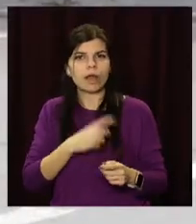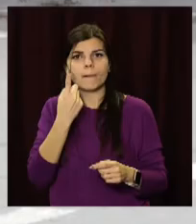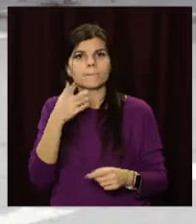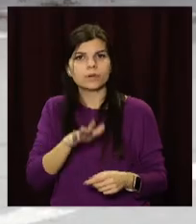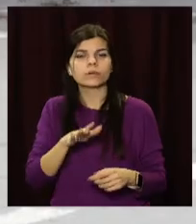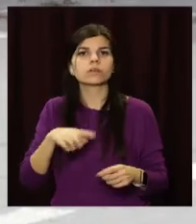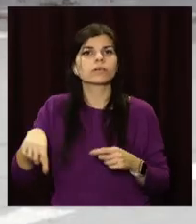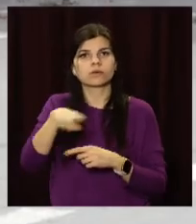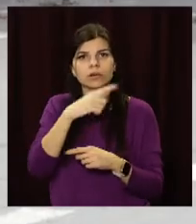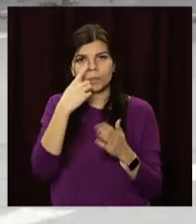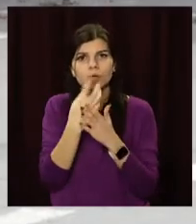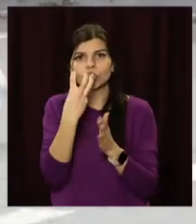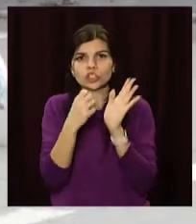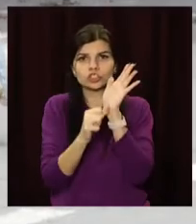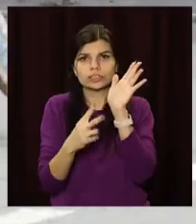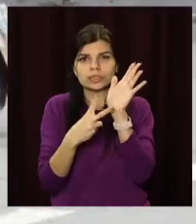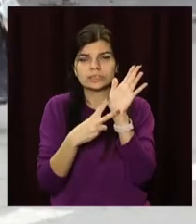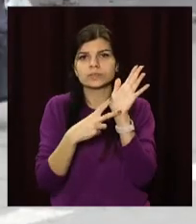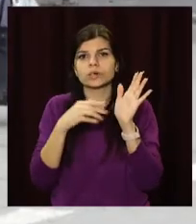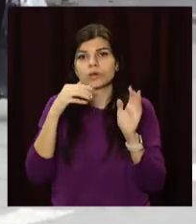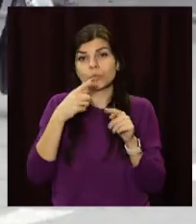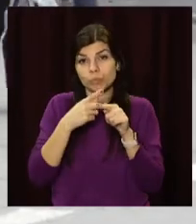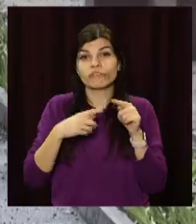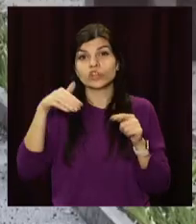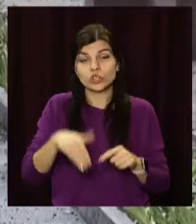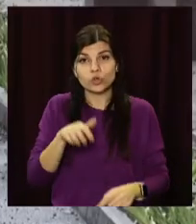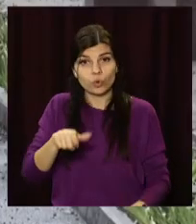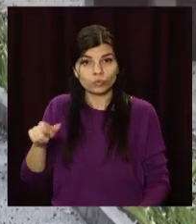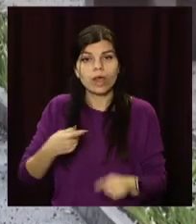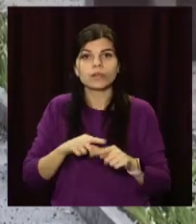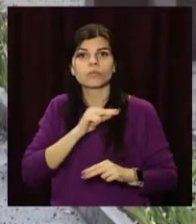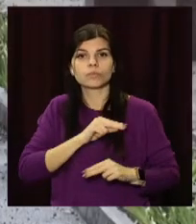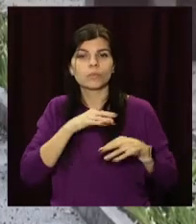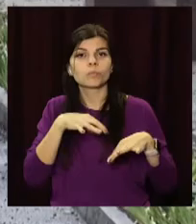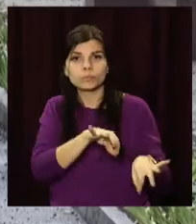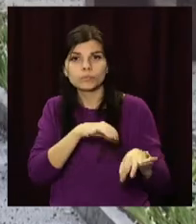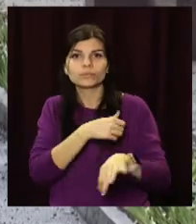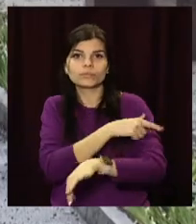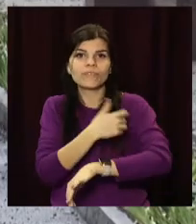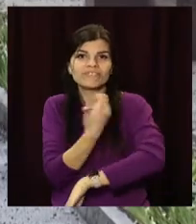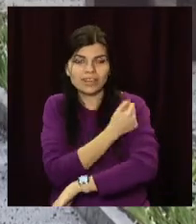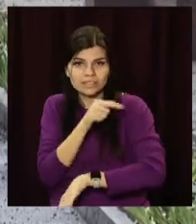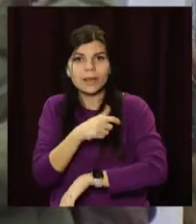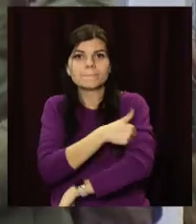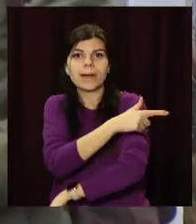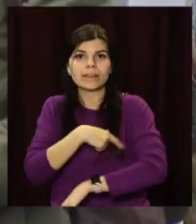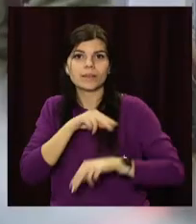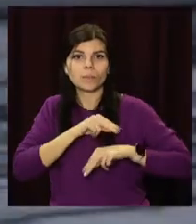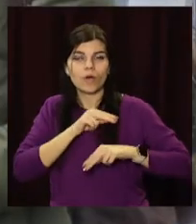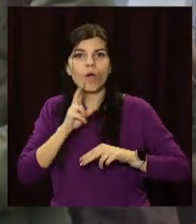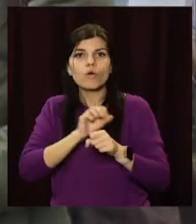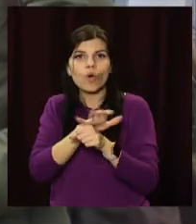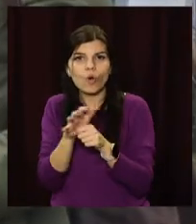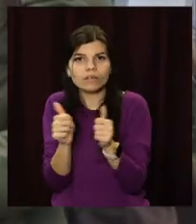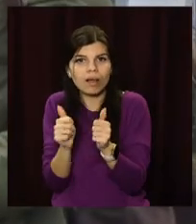етапі вакцинують майже 367,5 тисячі людей. Це працівники мобільних бригад із вакцинації, медики, які працюють з ковідними